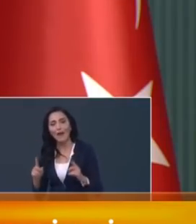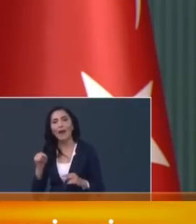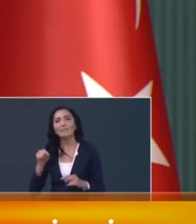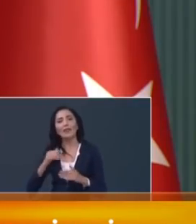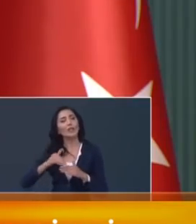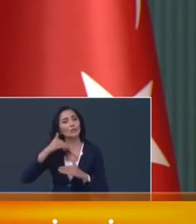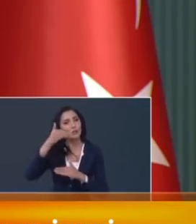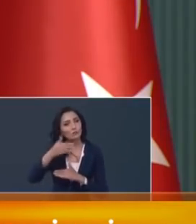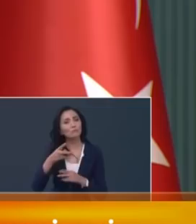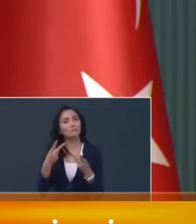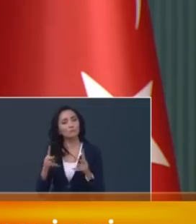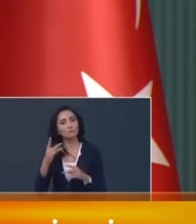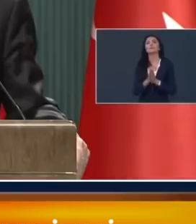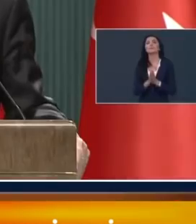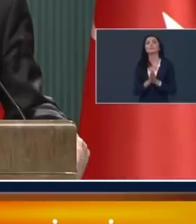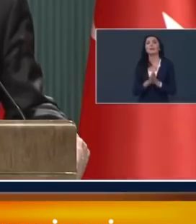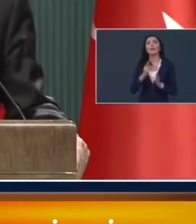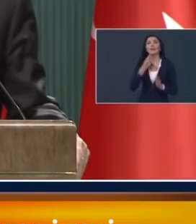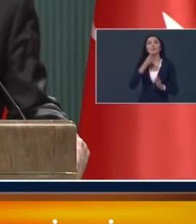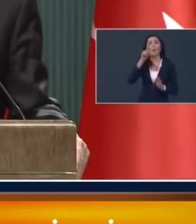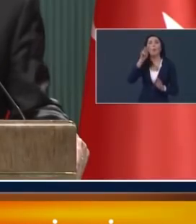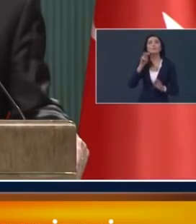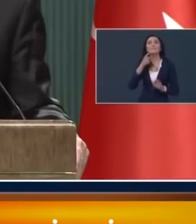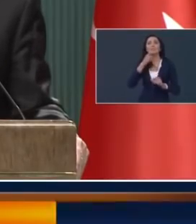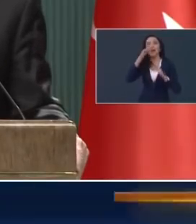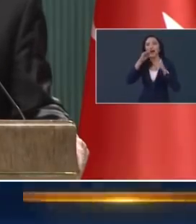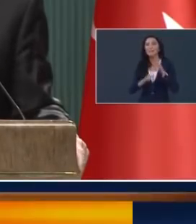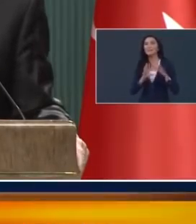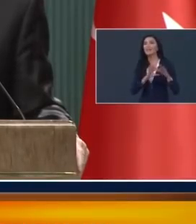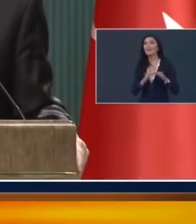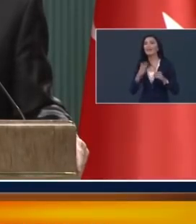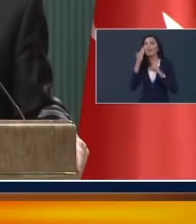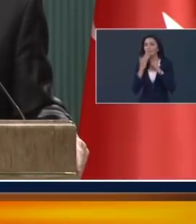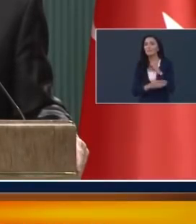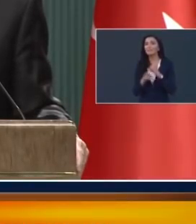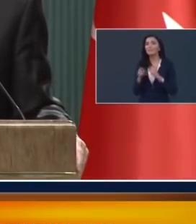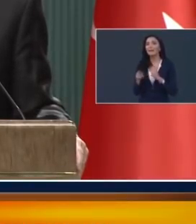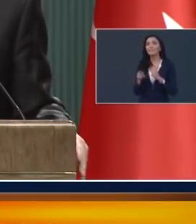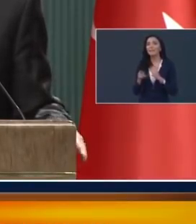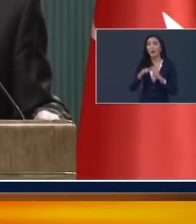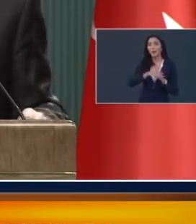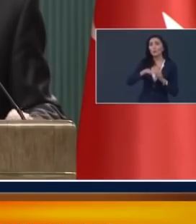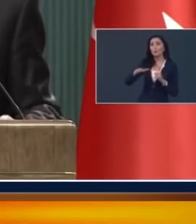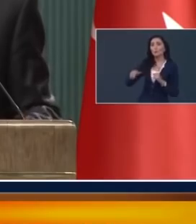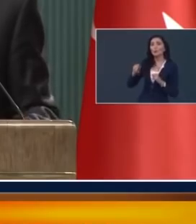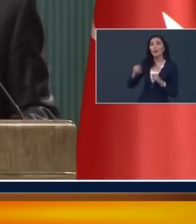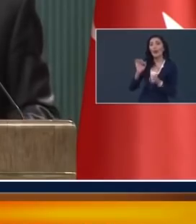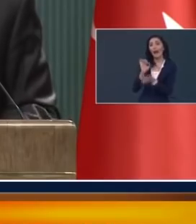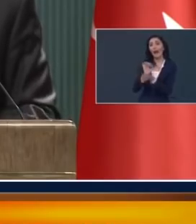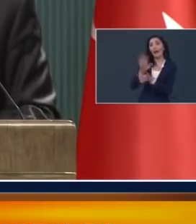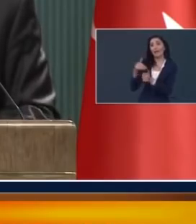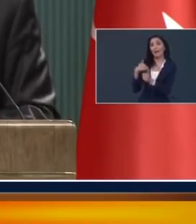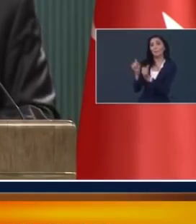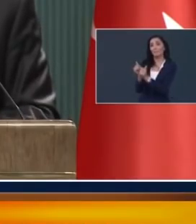arasında dışarı çıkabilecektir. 18 yaş altı ile ilgili kısıtlama ise küçüklerin